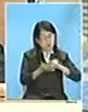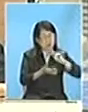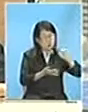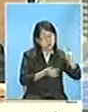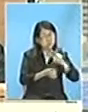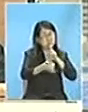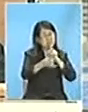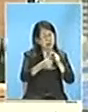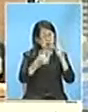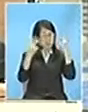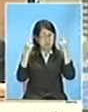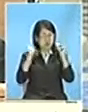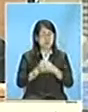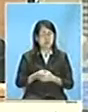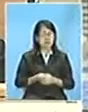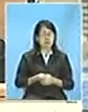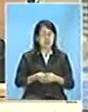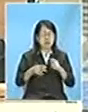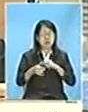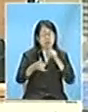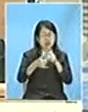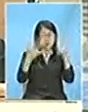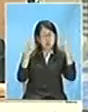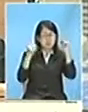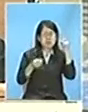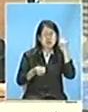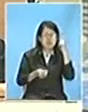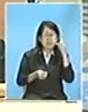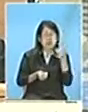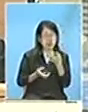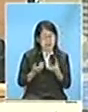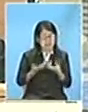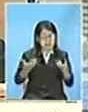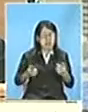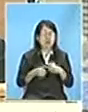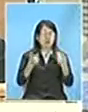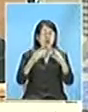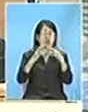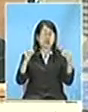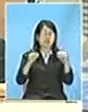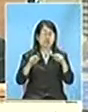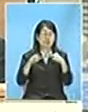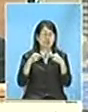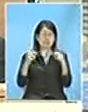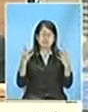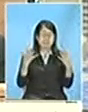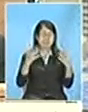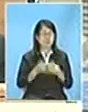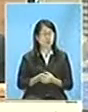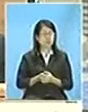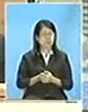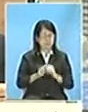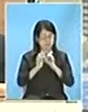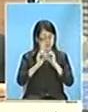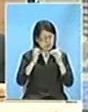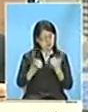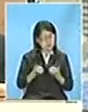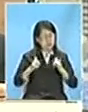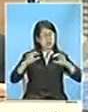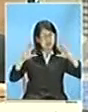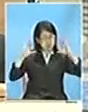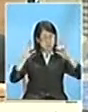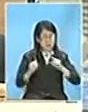บายว่าท่านมีความเห็นประการใดนะท่านก็ไม่ตอบนะอันนี้แสดงให้เห็นว่าสิ่งที่รัฐบาลได้ทำเนี่ยรัฐบาล